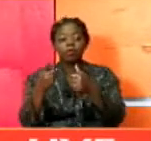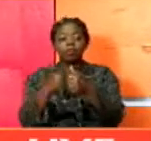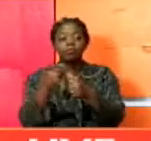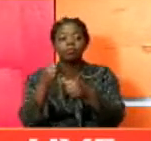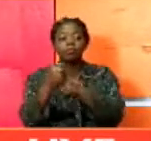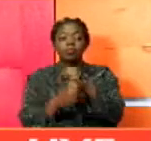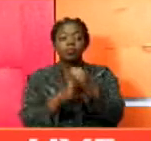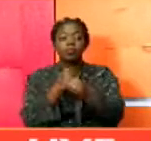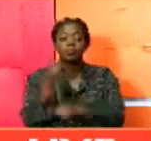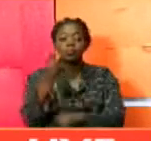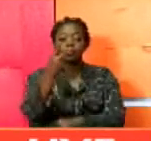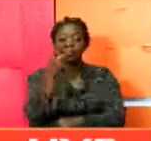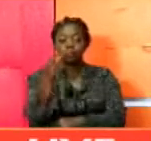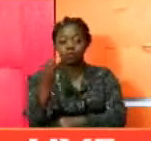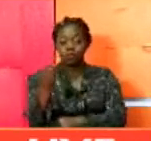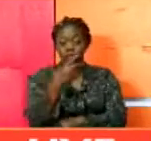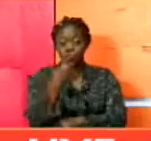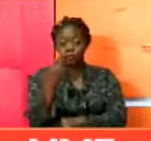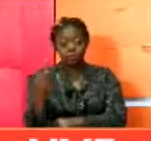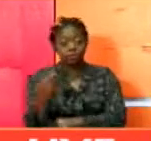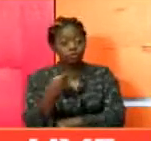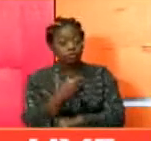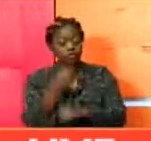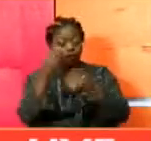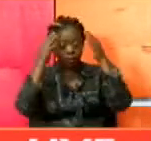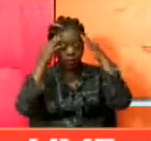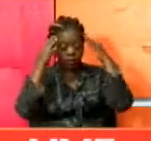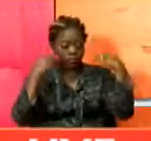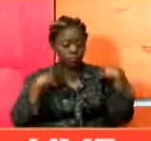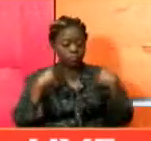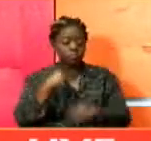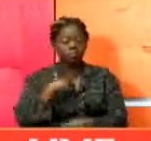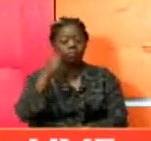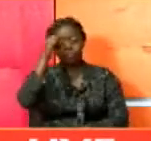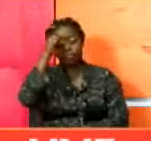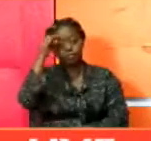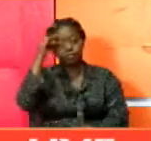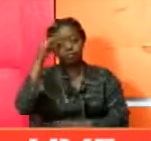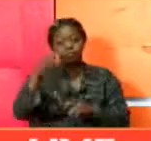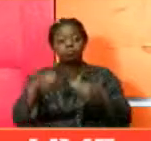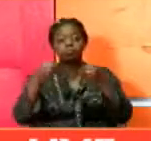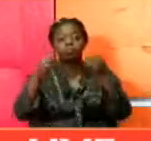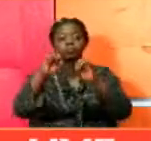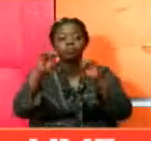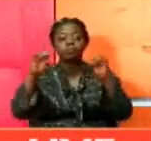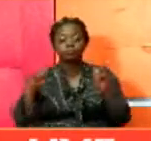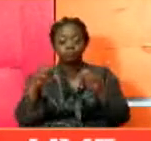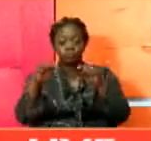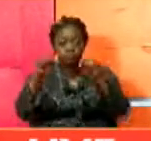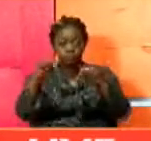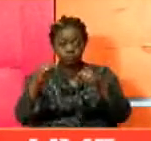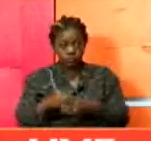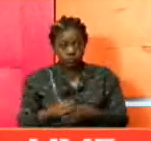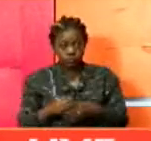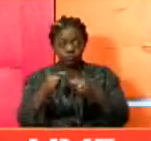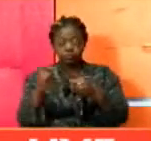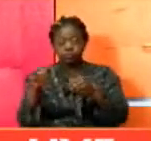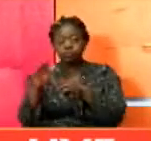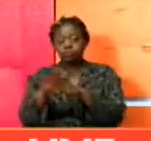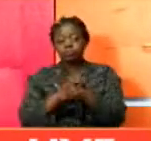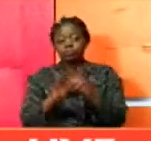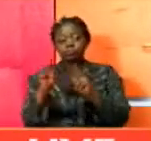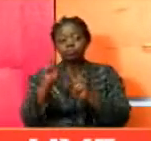omwaka 2022 mugomo. Nze Sharifa Namuyomba awamu ne Munnange Mmeba Mulungi okutuusaako agataliko omutontu. Nga tandise